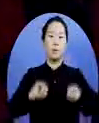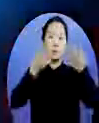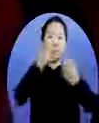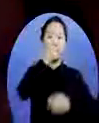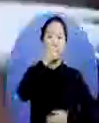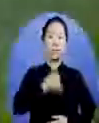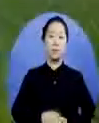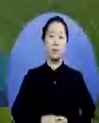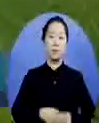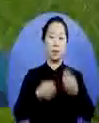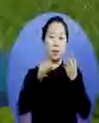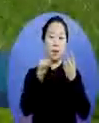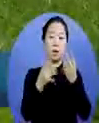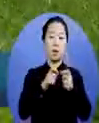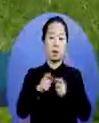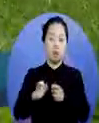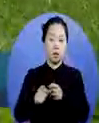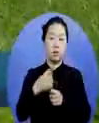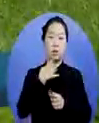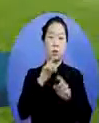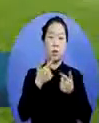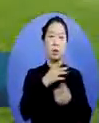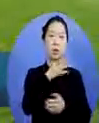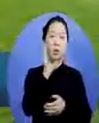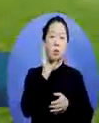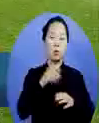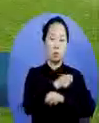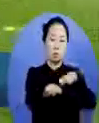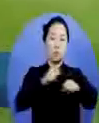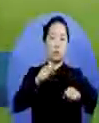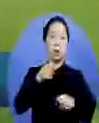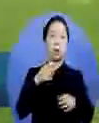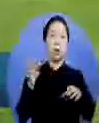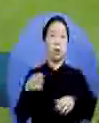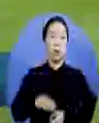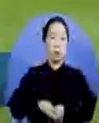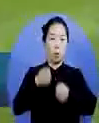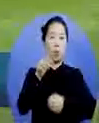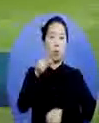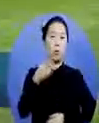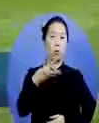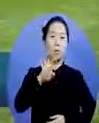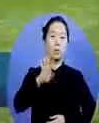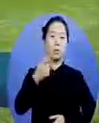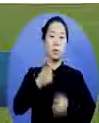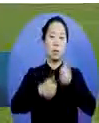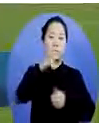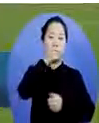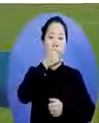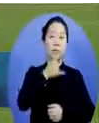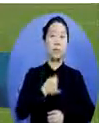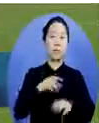진행되었습니다 제 3회 지회장 뒤 놓인 지도자 크라우저 골프 대회 가 열렸습니다 사단법인 대한노인회 창